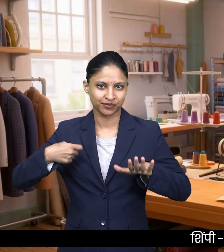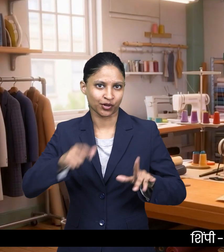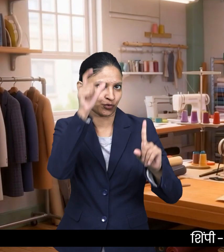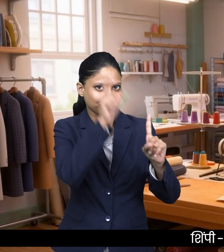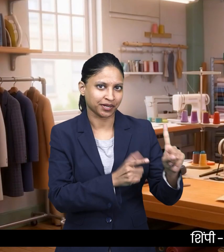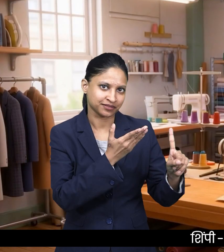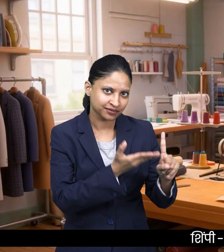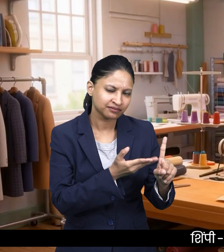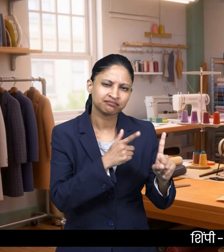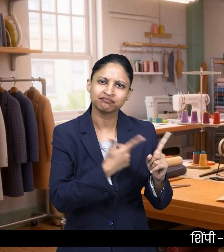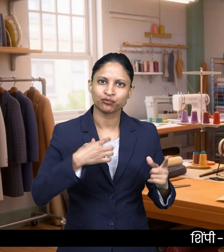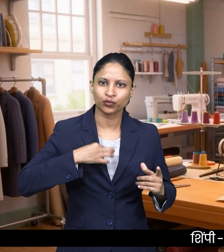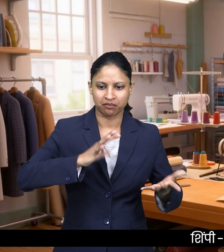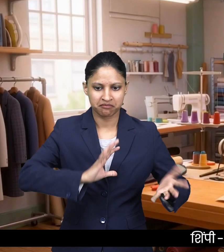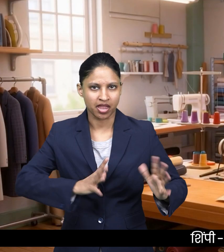शिंपी कपडे बनवणारा.